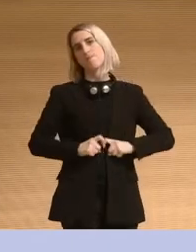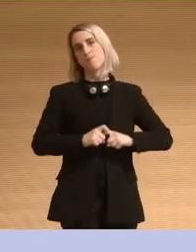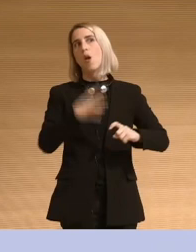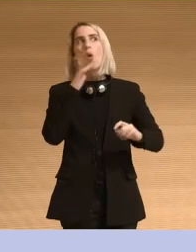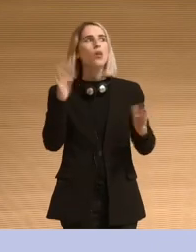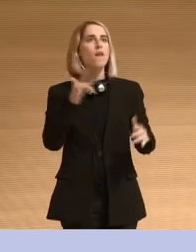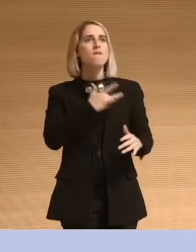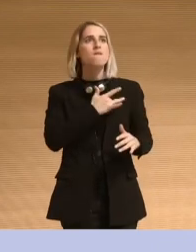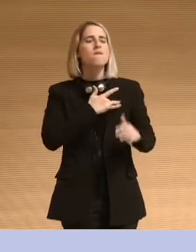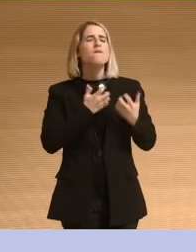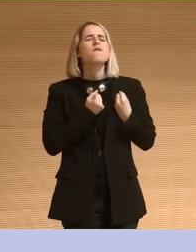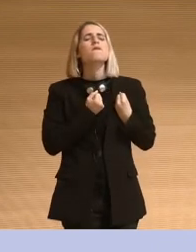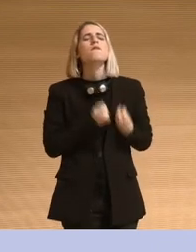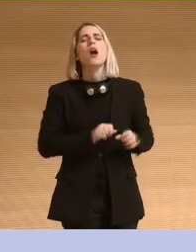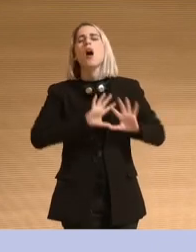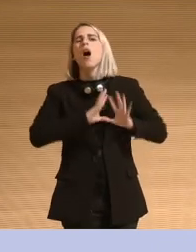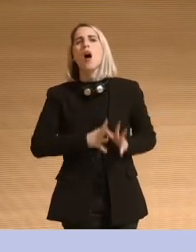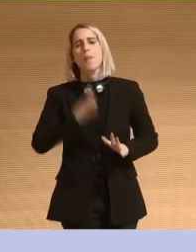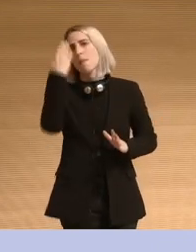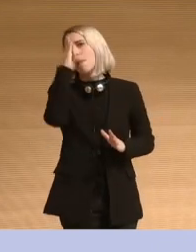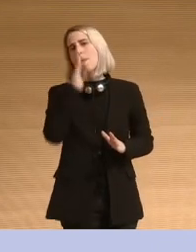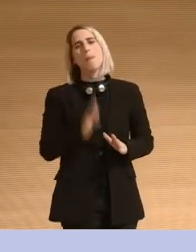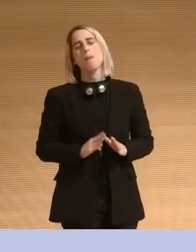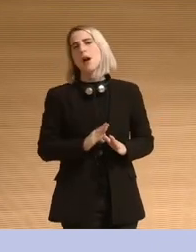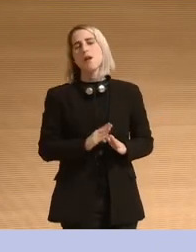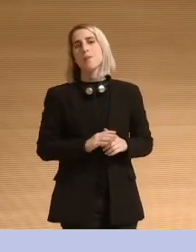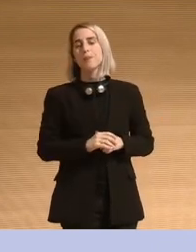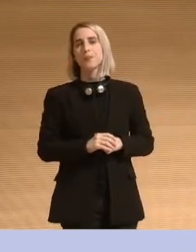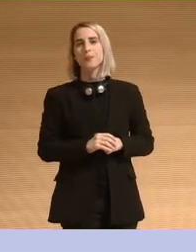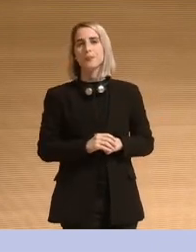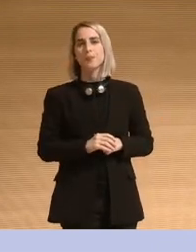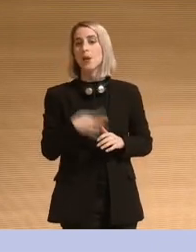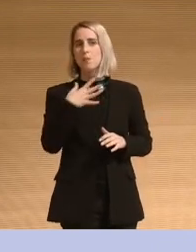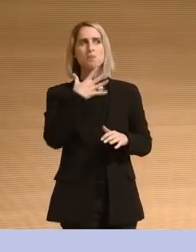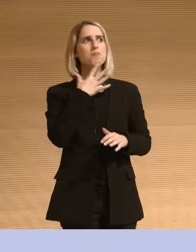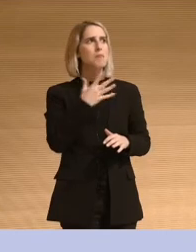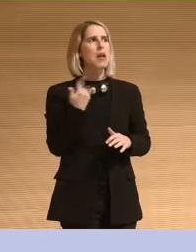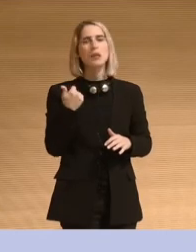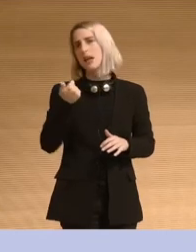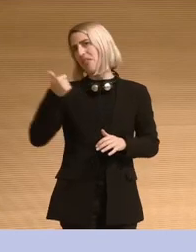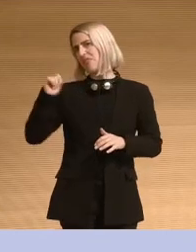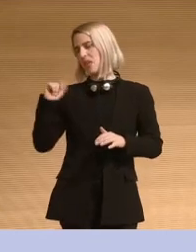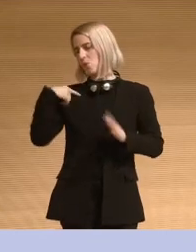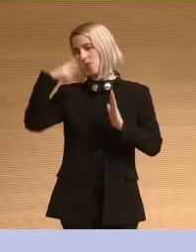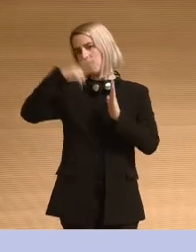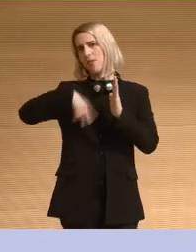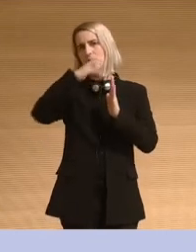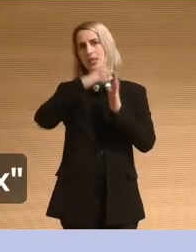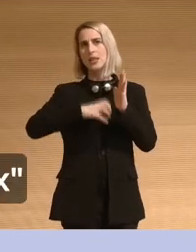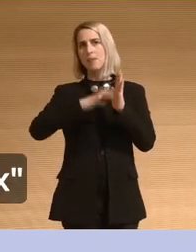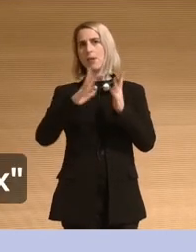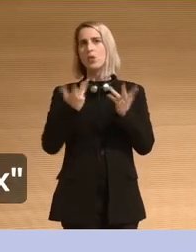ψυχική υγεία τόσων πολλών ανθρώπων. Μάλιστα, χθες διάβασα και ένα σύντομο κείμενο